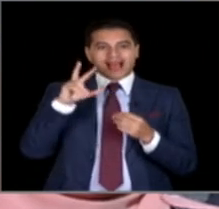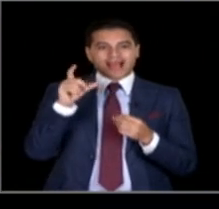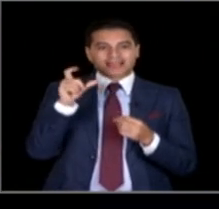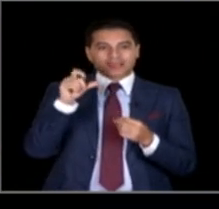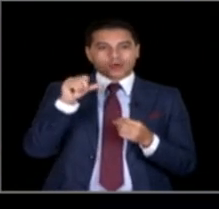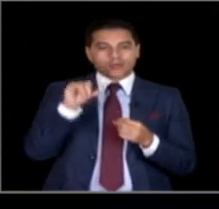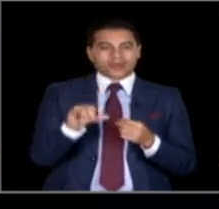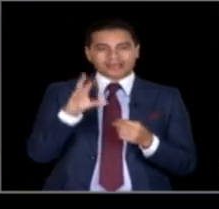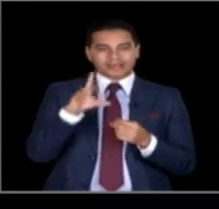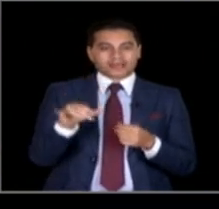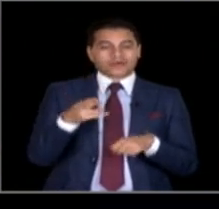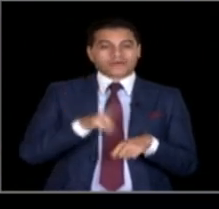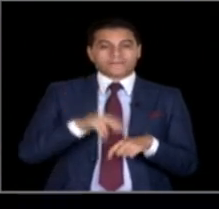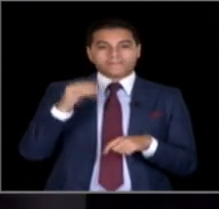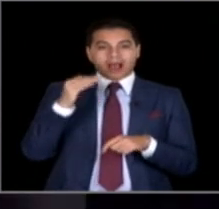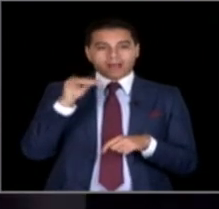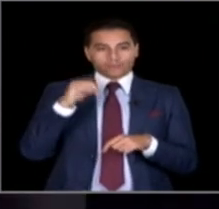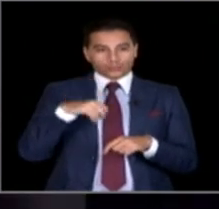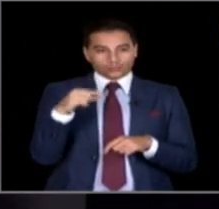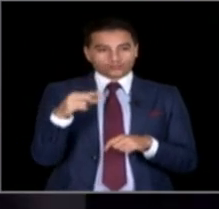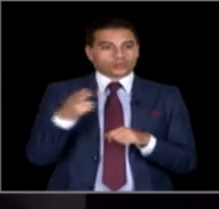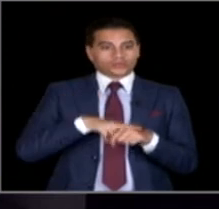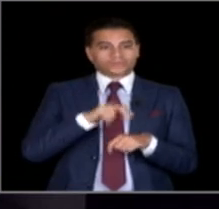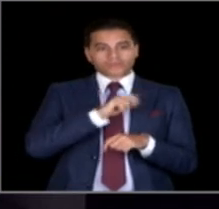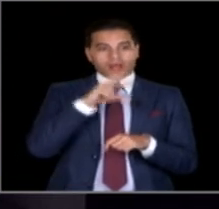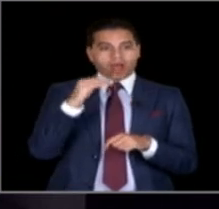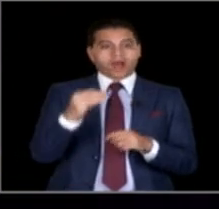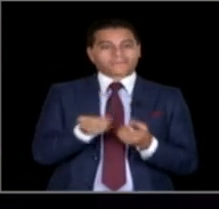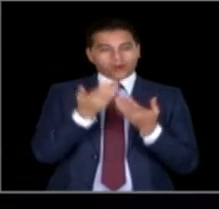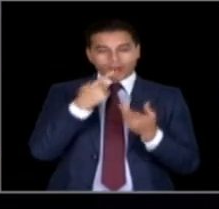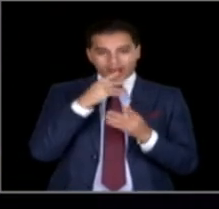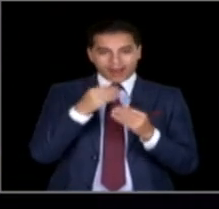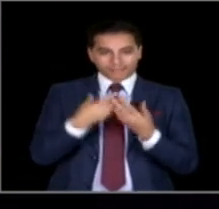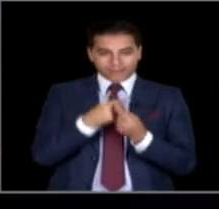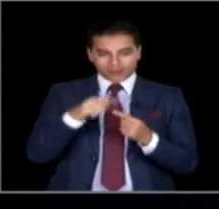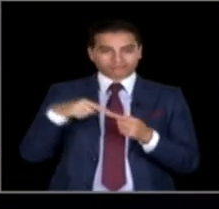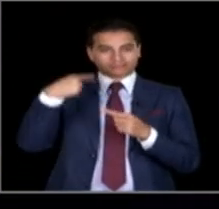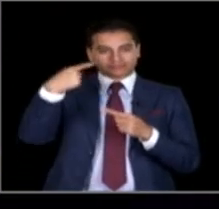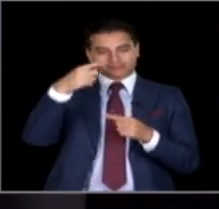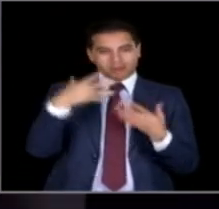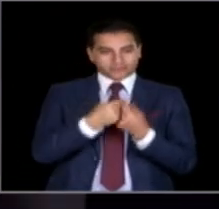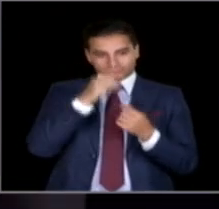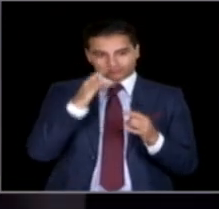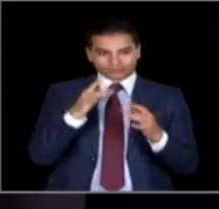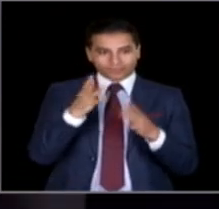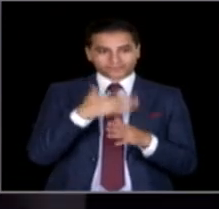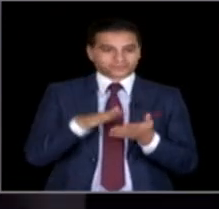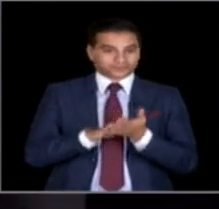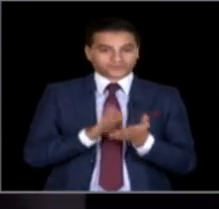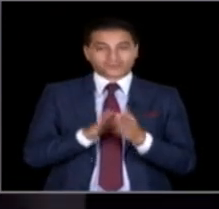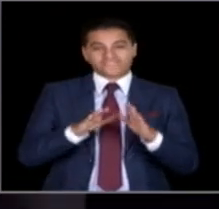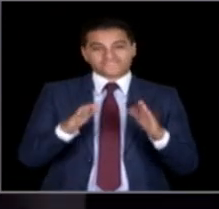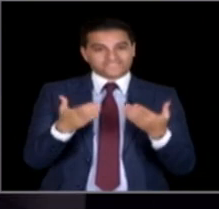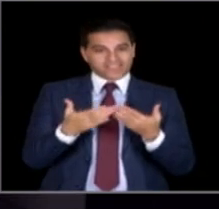جمال وصلاح الدين برحب بيكم، وحنتكلم مع بعض وسط الحلقة دي والحلقات اللي جاية. نحيي كلنا